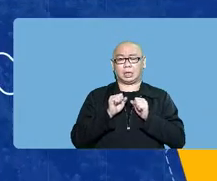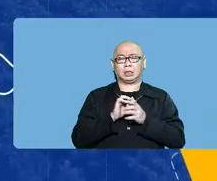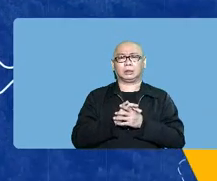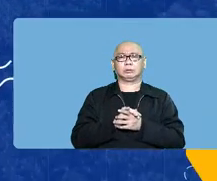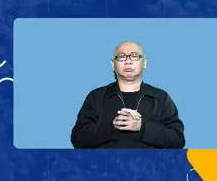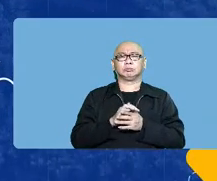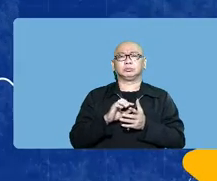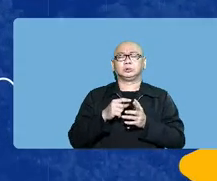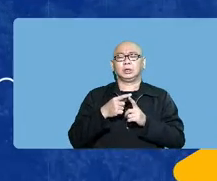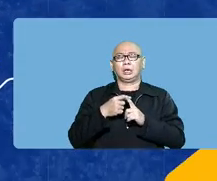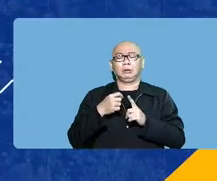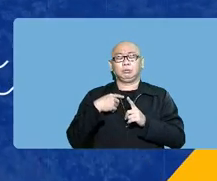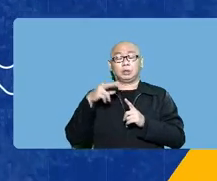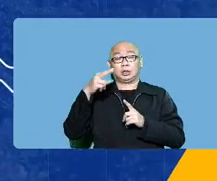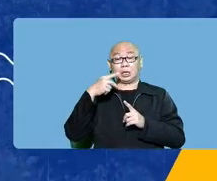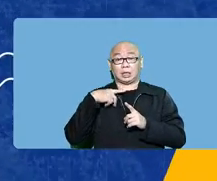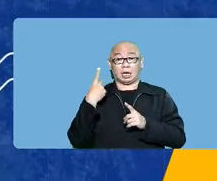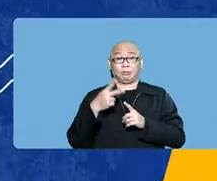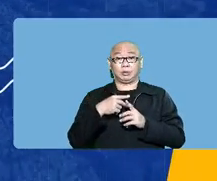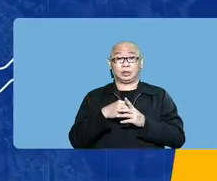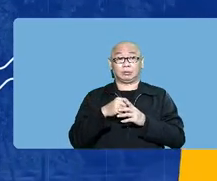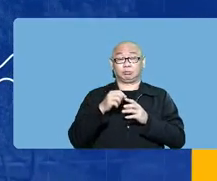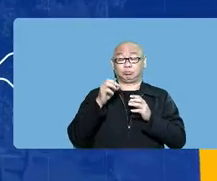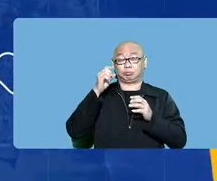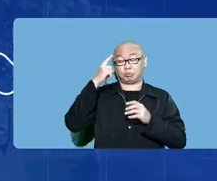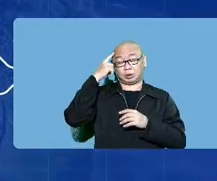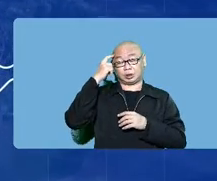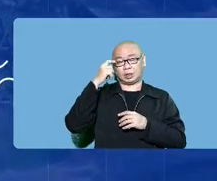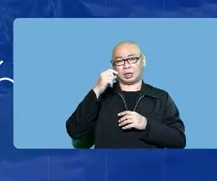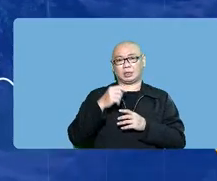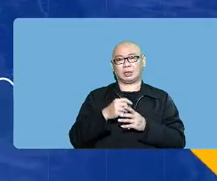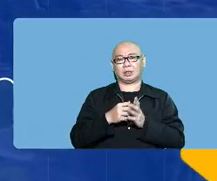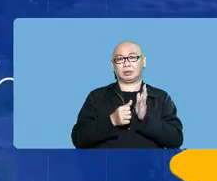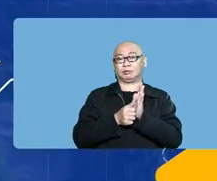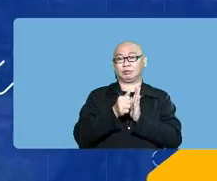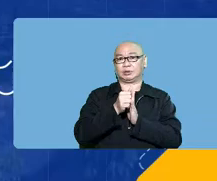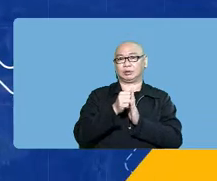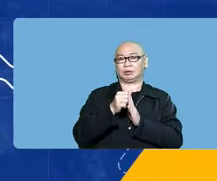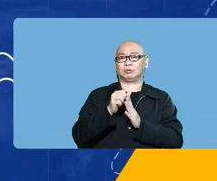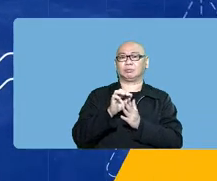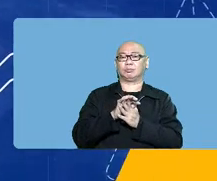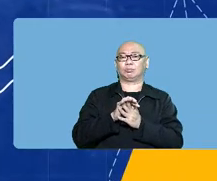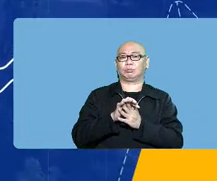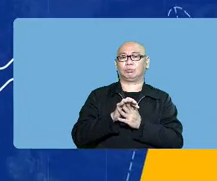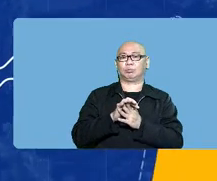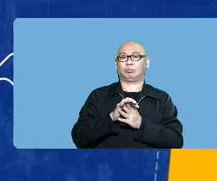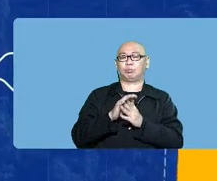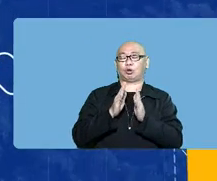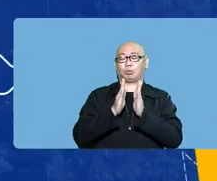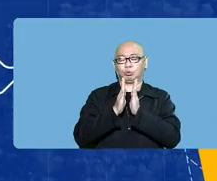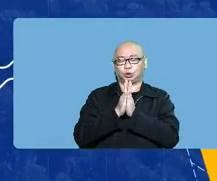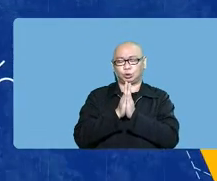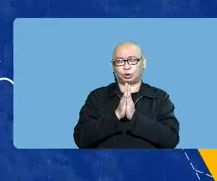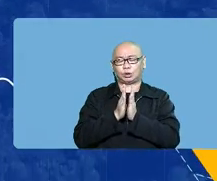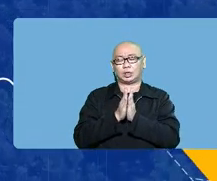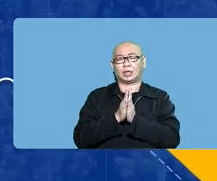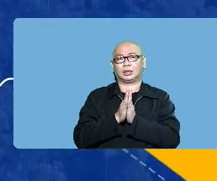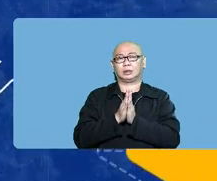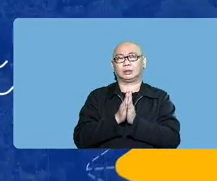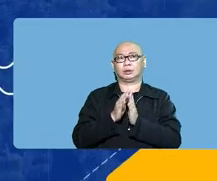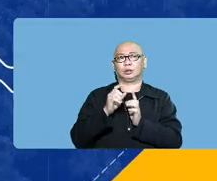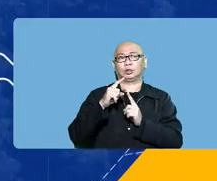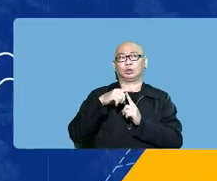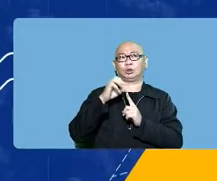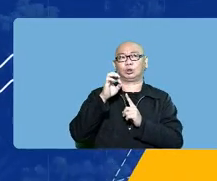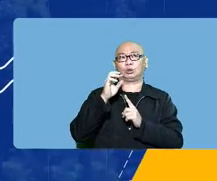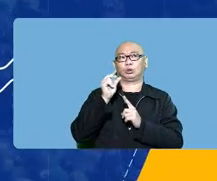Dari penelitian kami pada studi troponin pada event Tour de Borobudur dan Tour Pantura